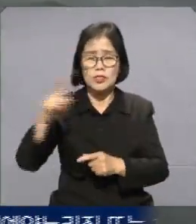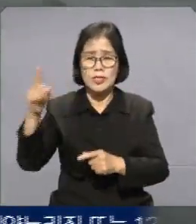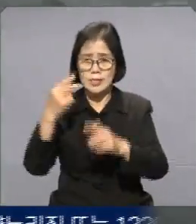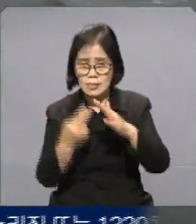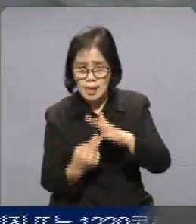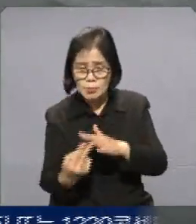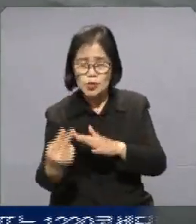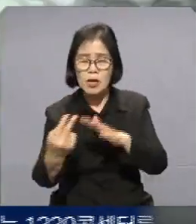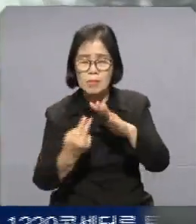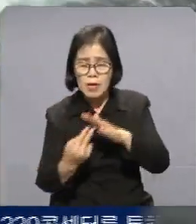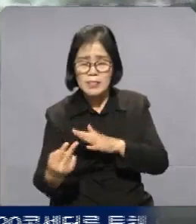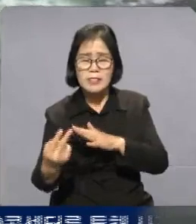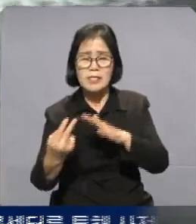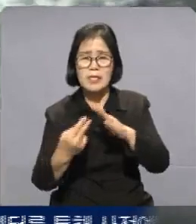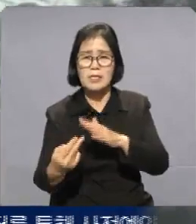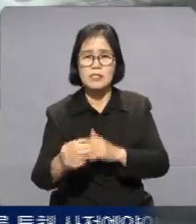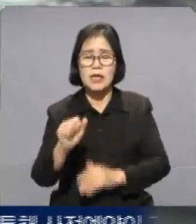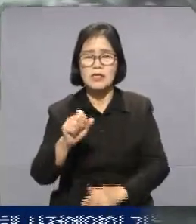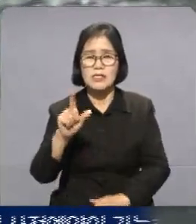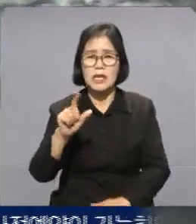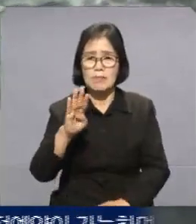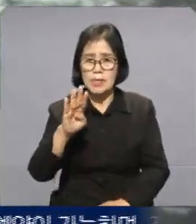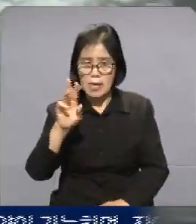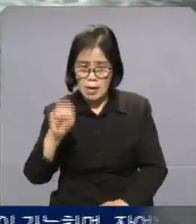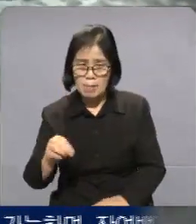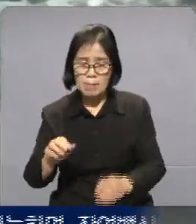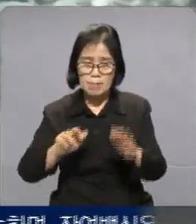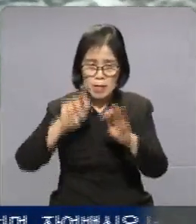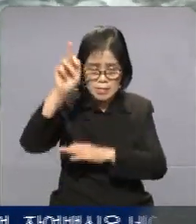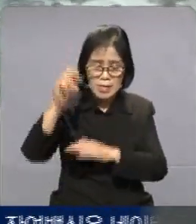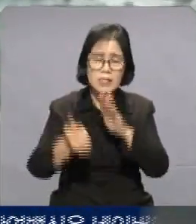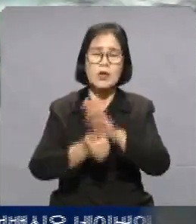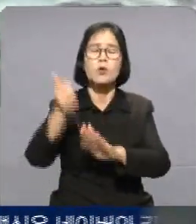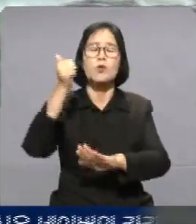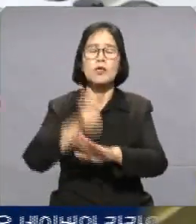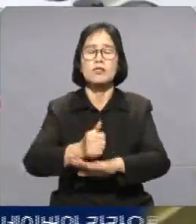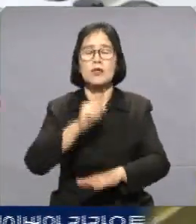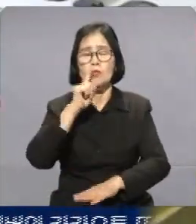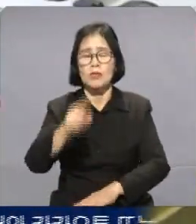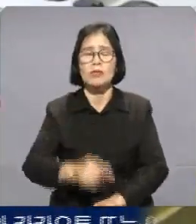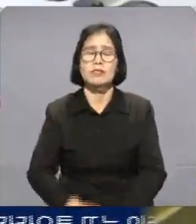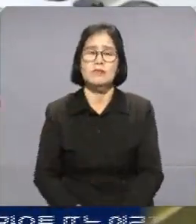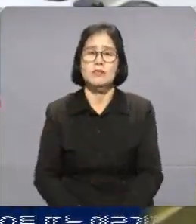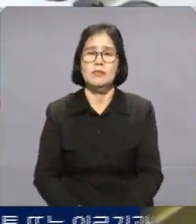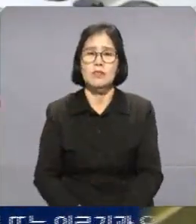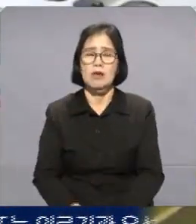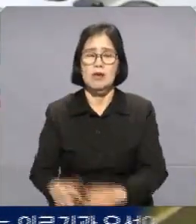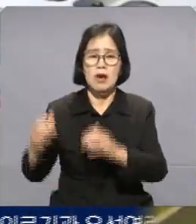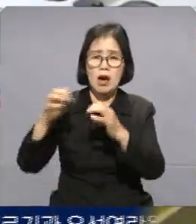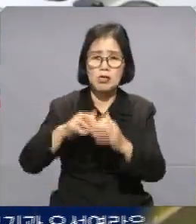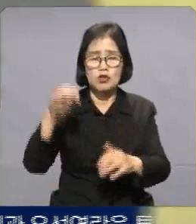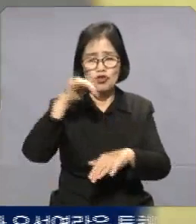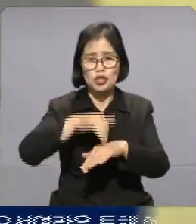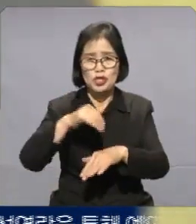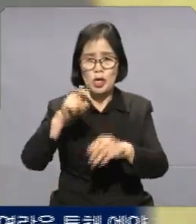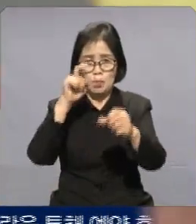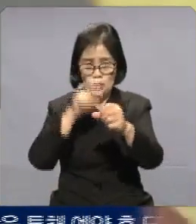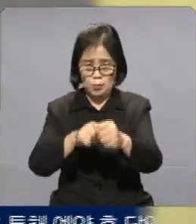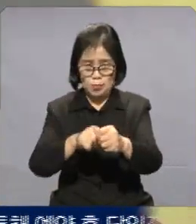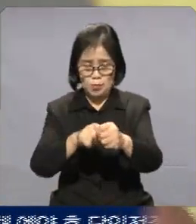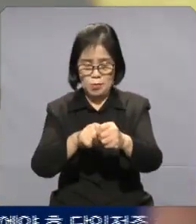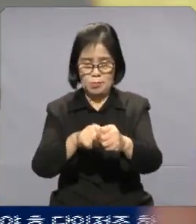잠수함 발사탄도미사일 SLBM의 발사에 성공했다고 밝혔습니다. 사격훈련장의 목표 지역을 타격한